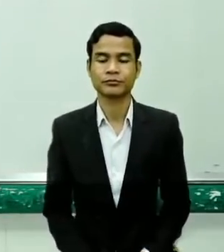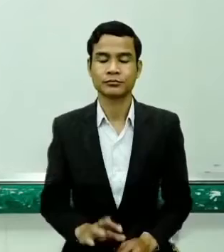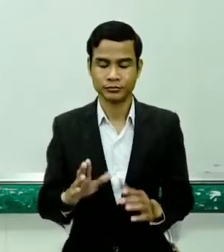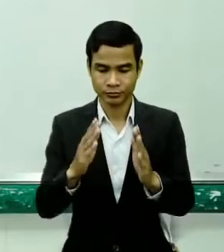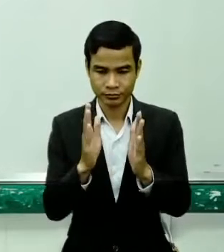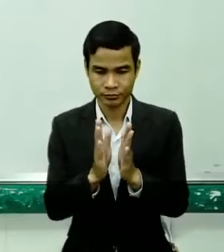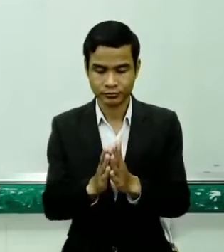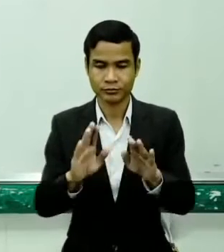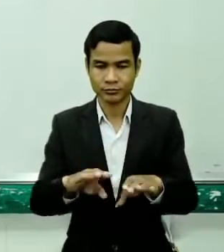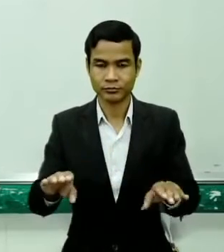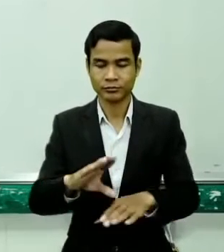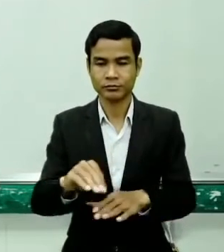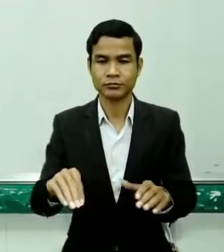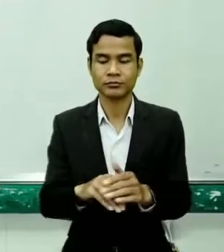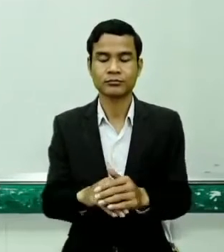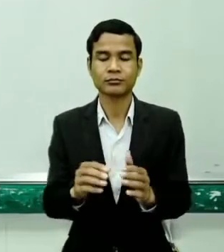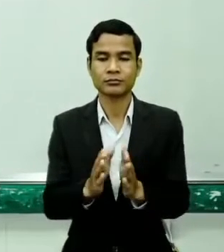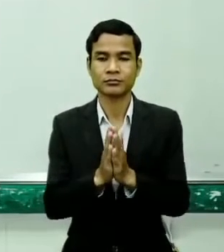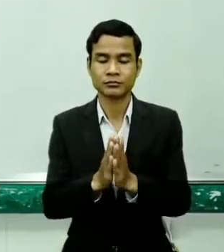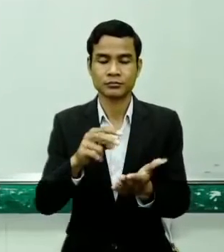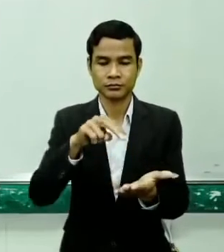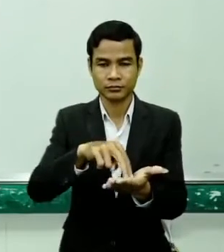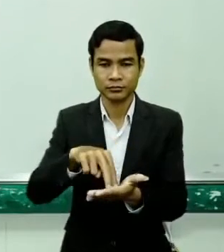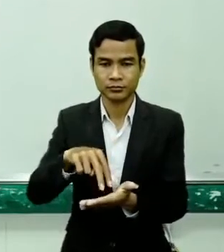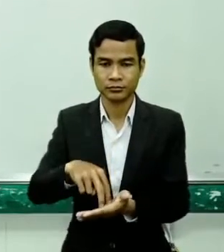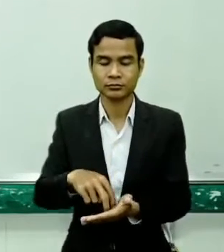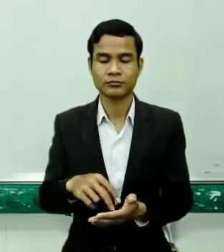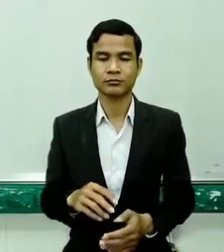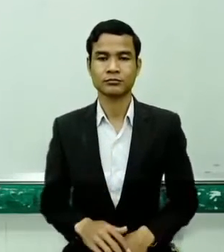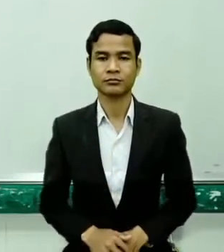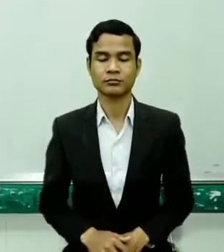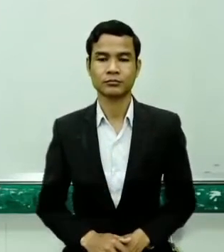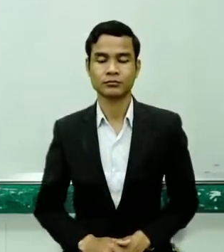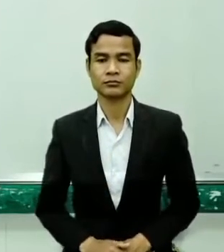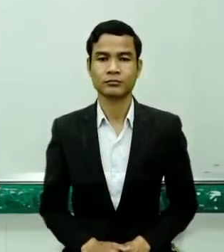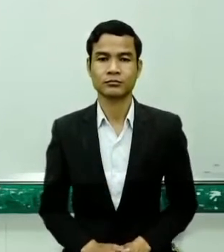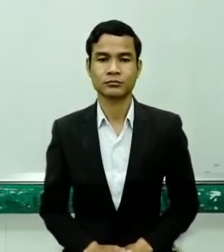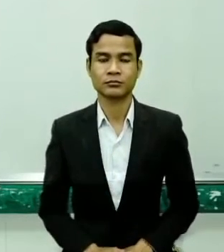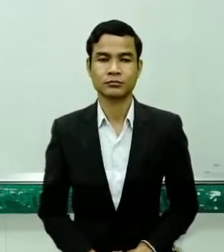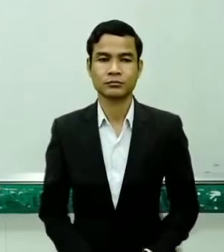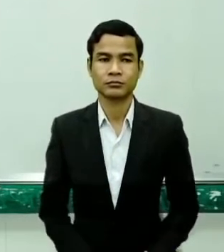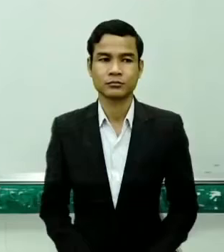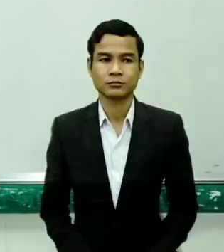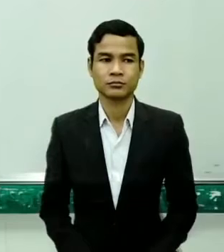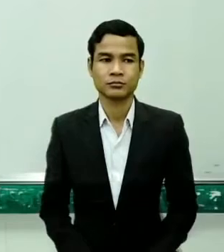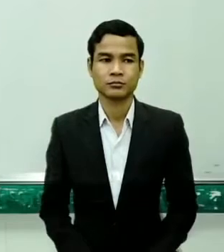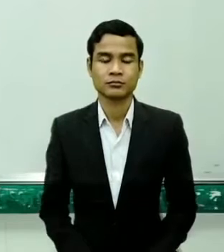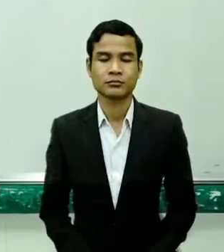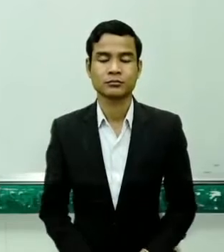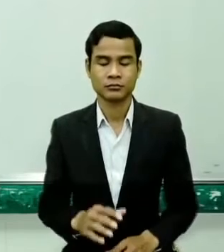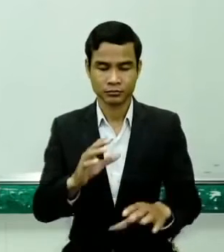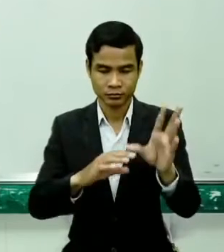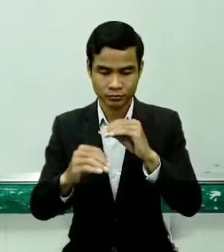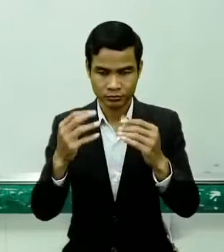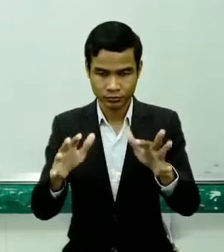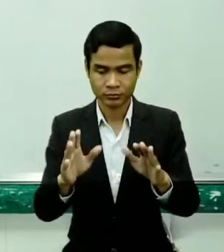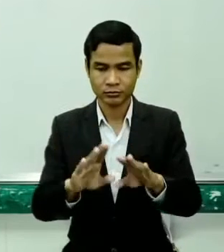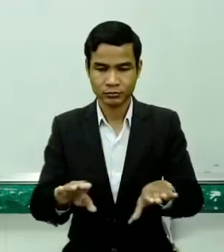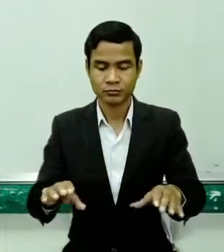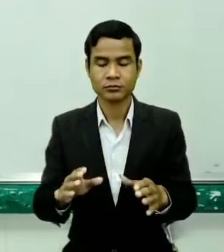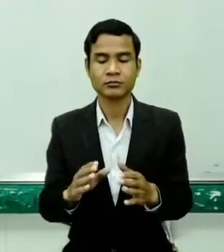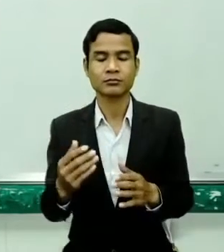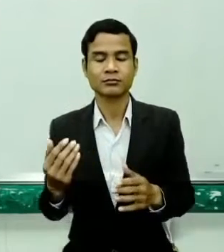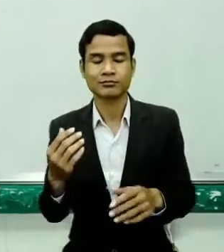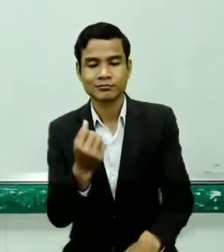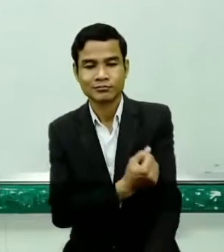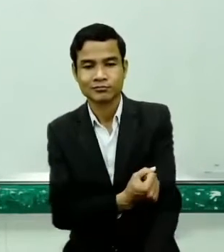Chà, con tặng ngọt này á. Xong con cọc cho láng. Chà, riêng mùi xin tu hái ta con mình ả rõm